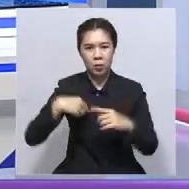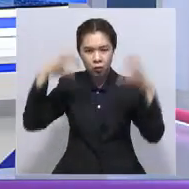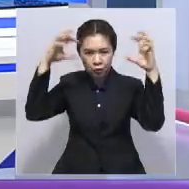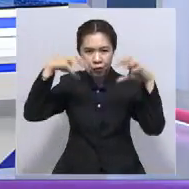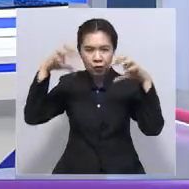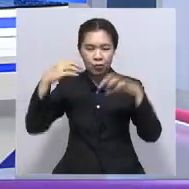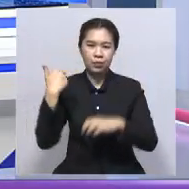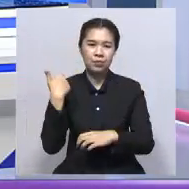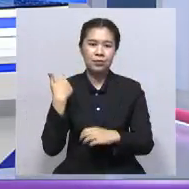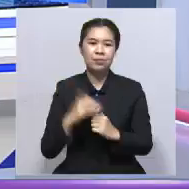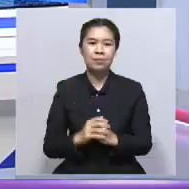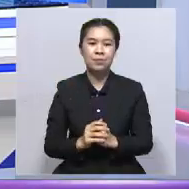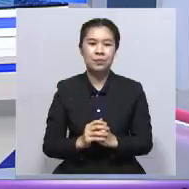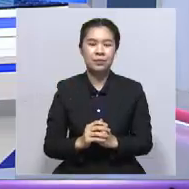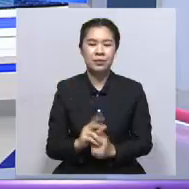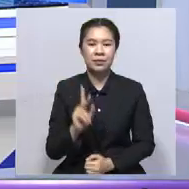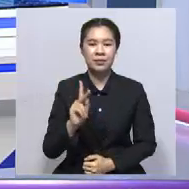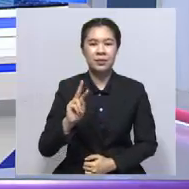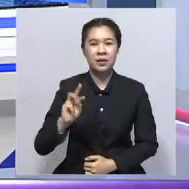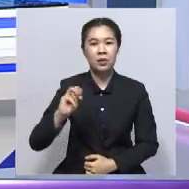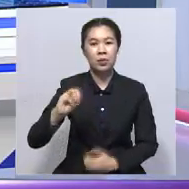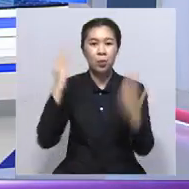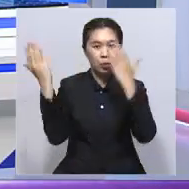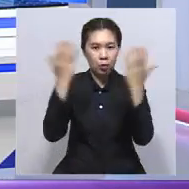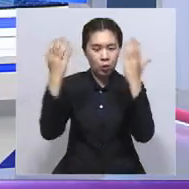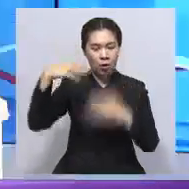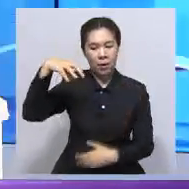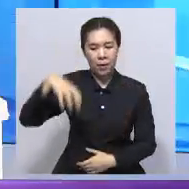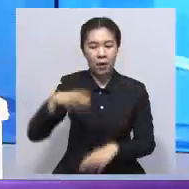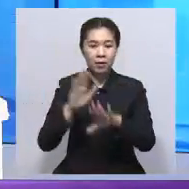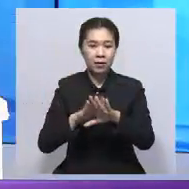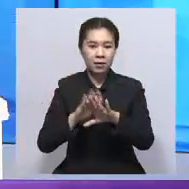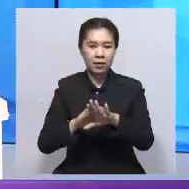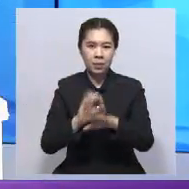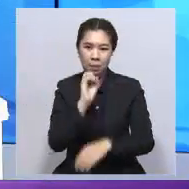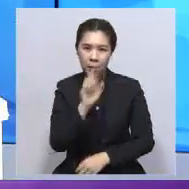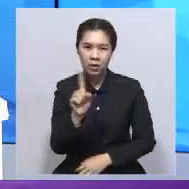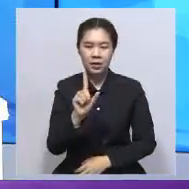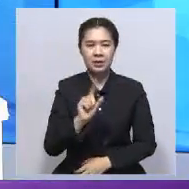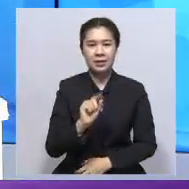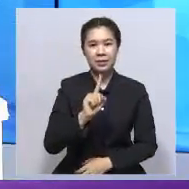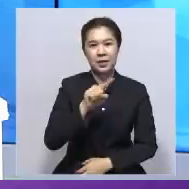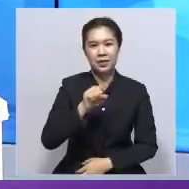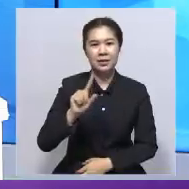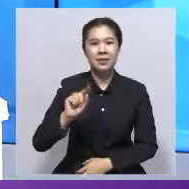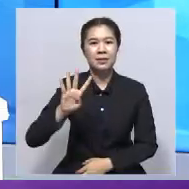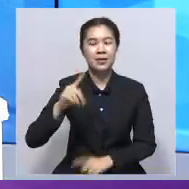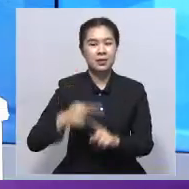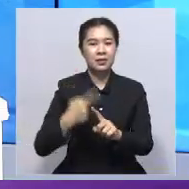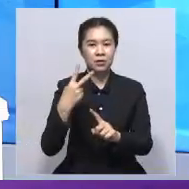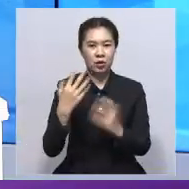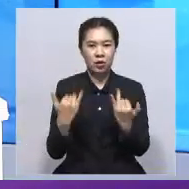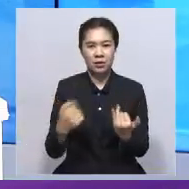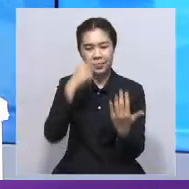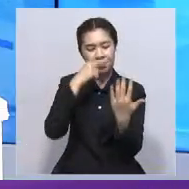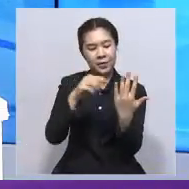จะตกทีเดียวนะคะทางด้านของกรมอุตุนิยมวิทยาก็มีประกาศเตือนนะคะวันที่21ถึง24กุมภาพันธ์นี้นะคะ